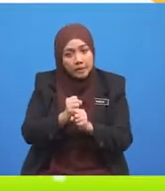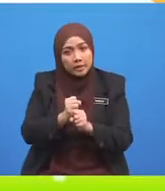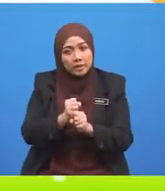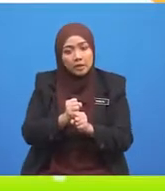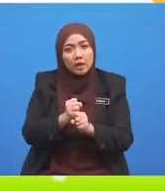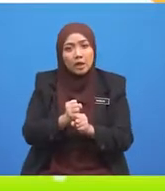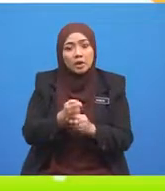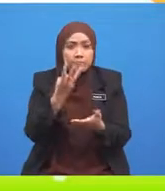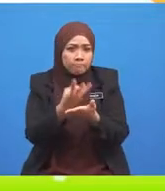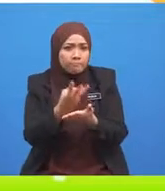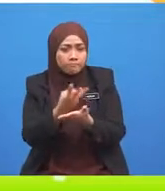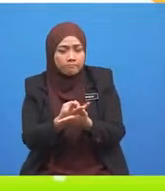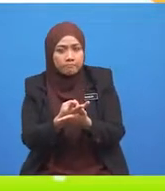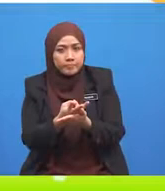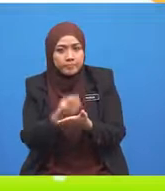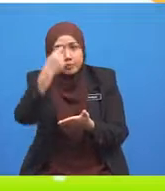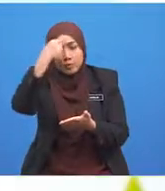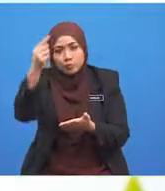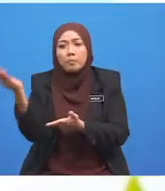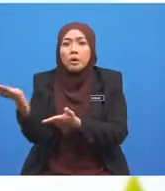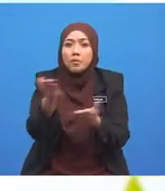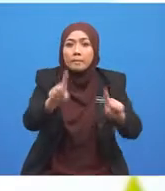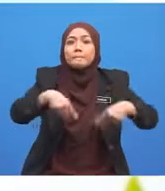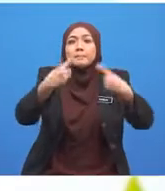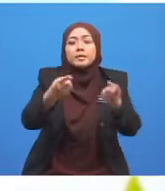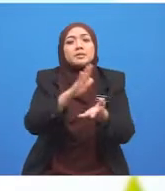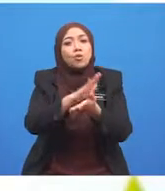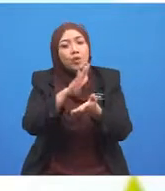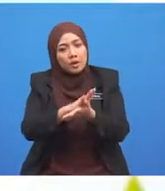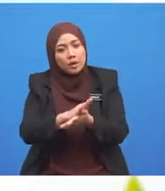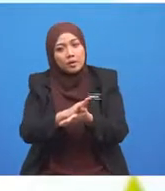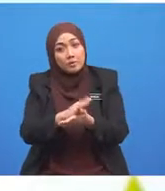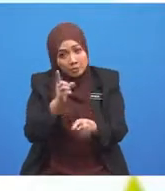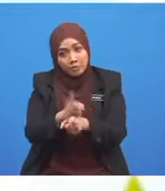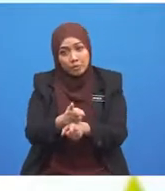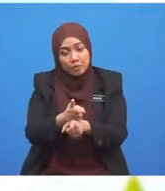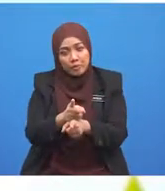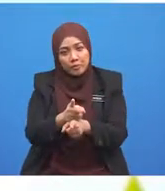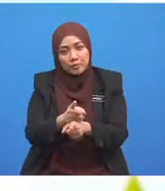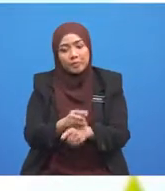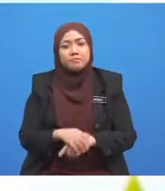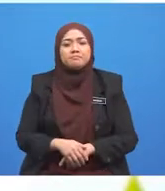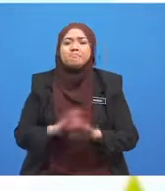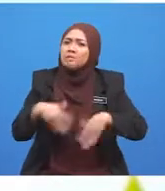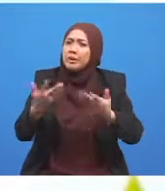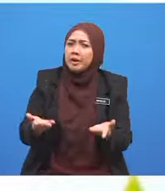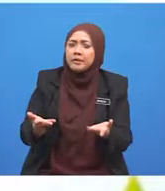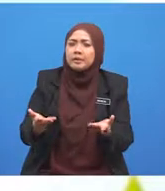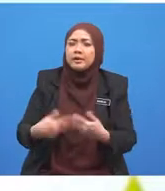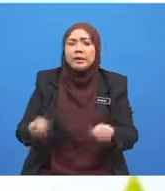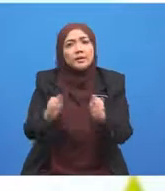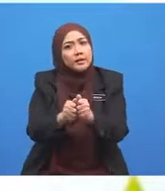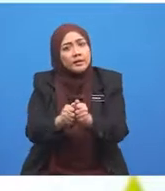sekolah. Betul tak? Bagaimana pula murid-murid menguruskan wang